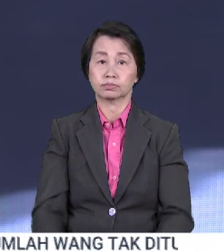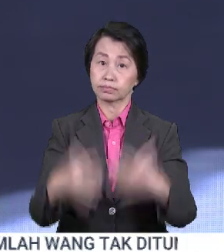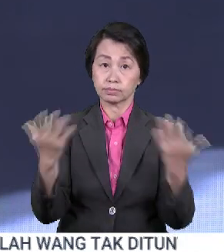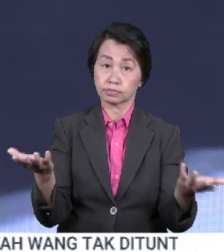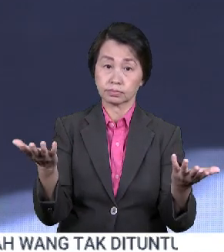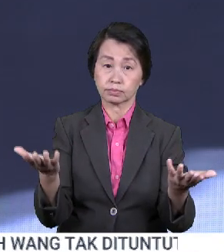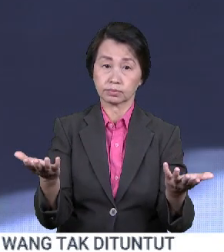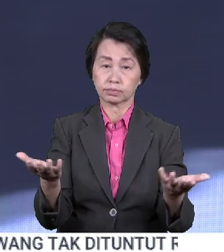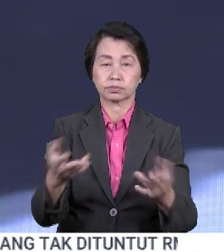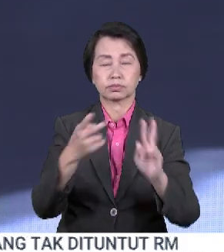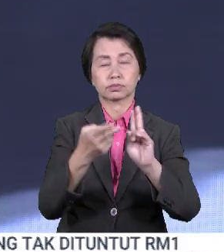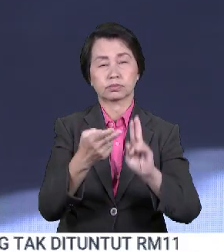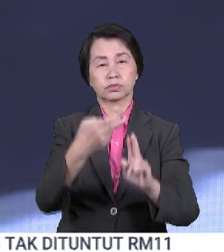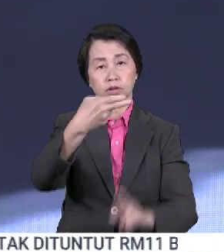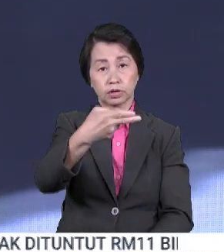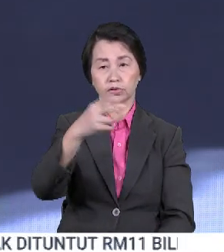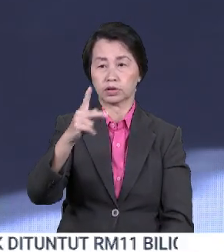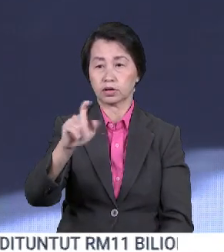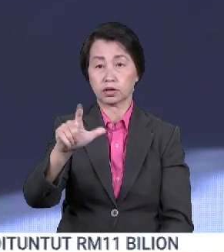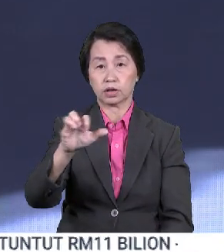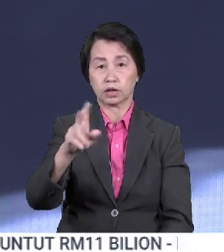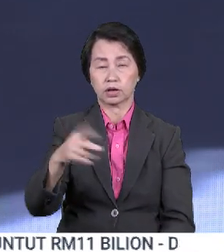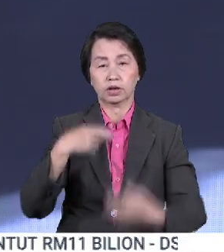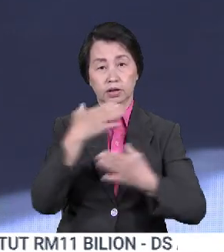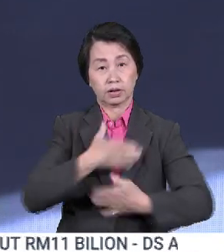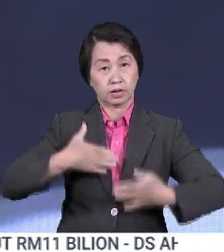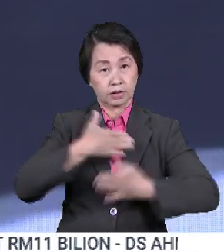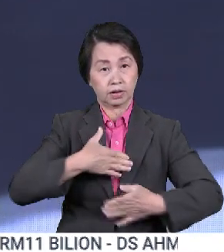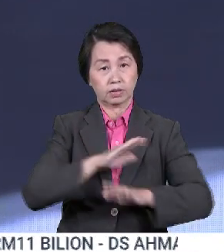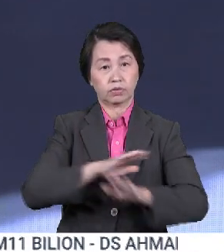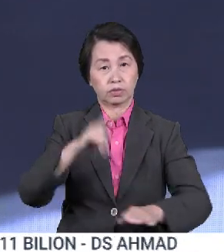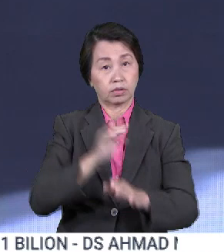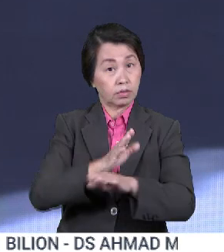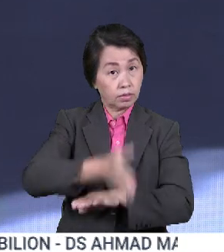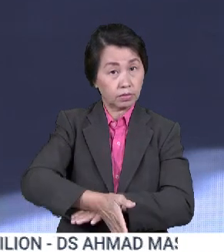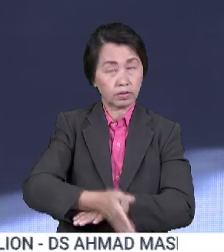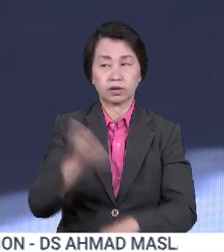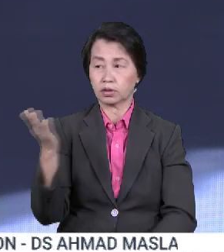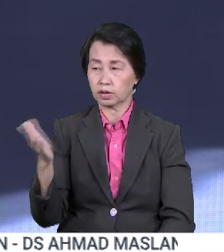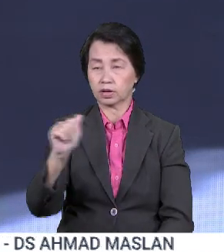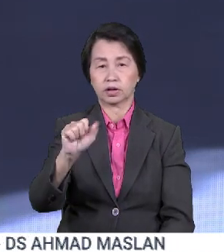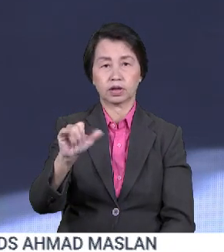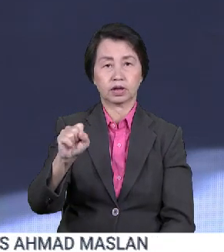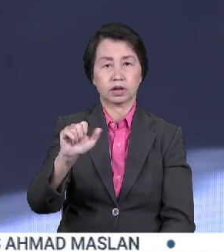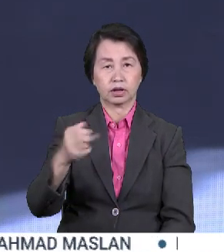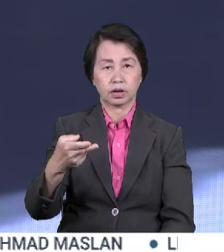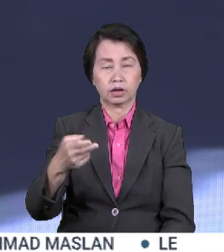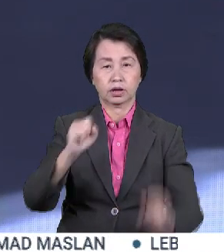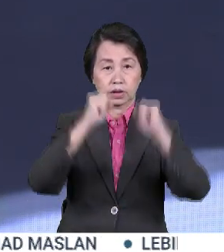Paparan itu menutup H-Click hari ini. Informasi hiburan kami sajikan bukan keterlaluan. Saya Aisyah Yatim,